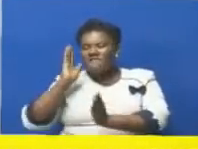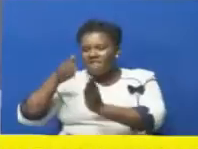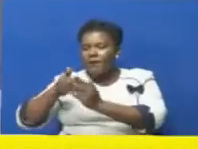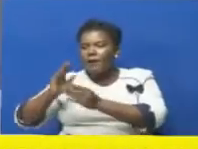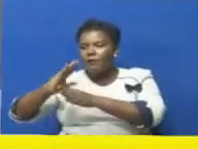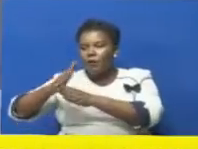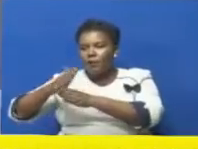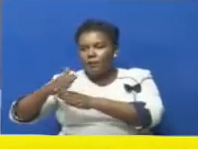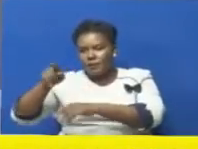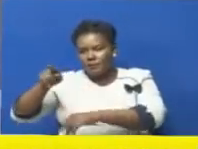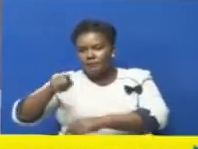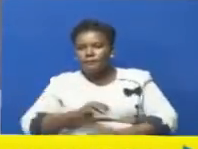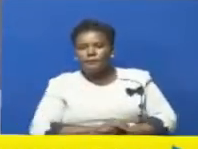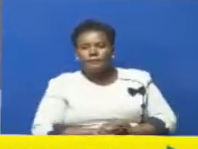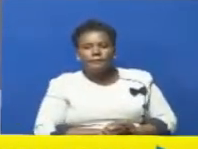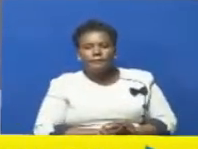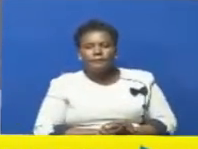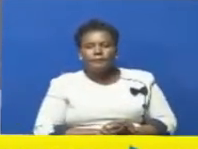karibuni.